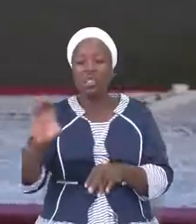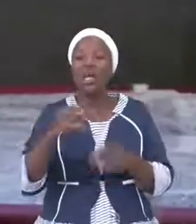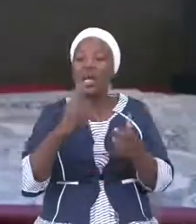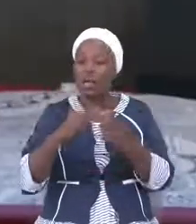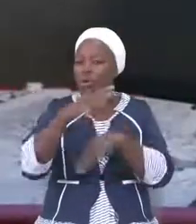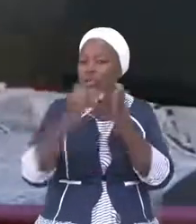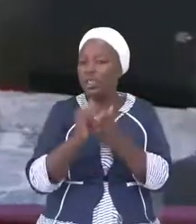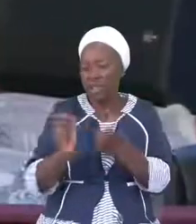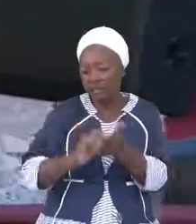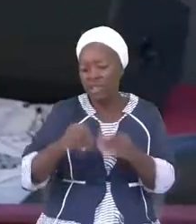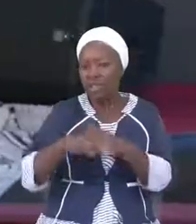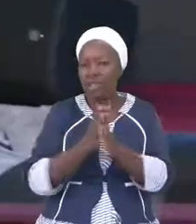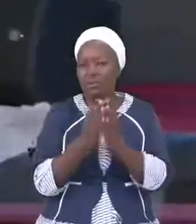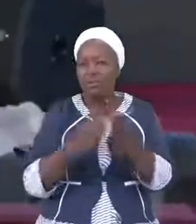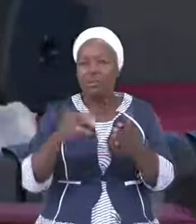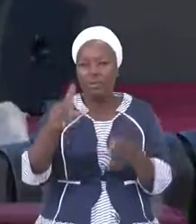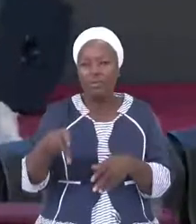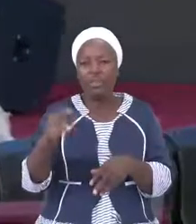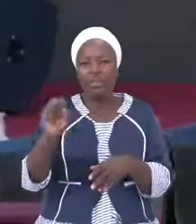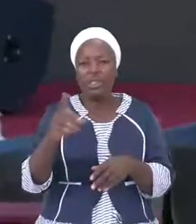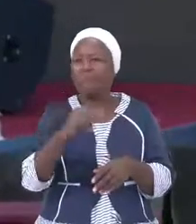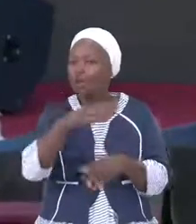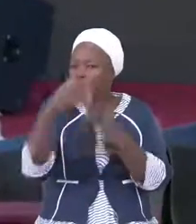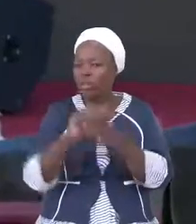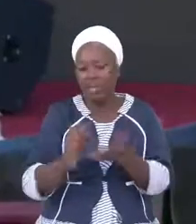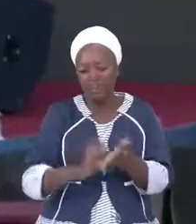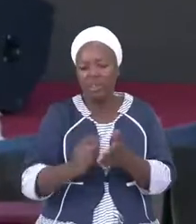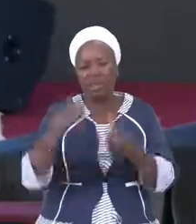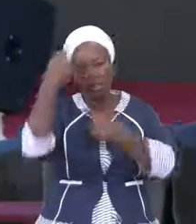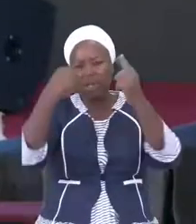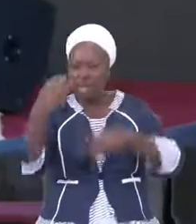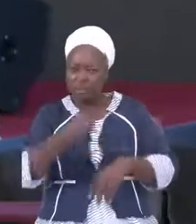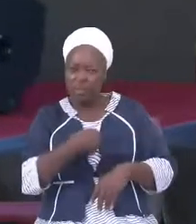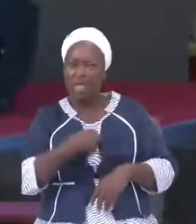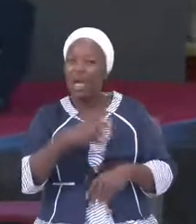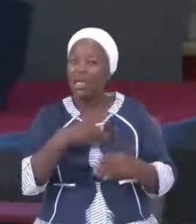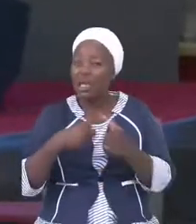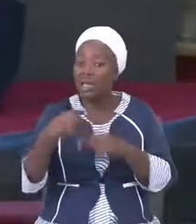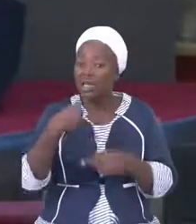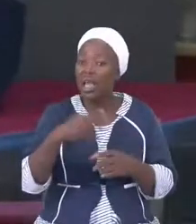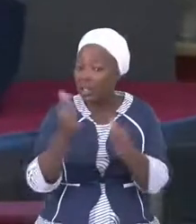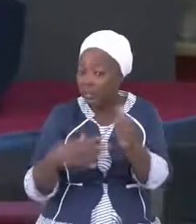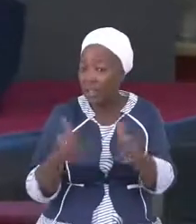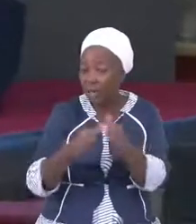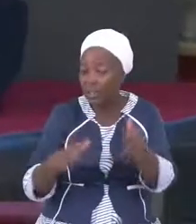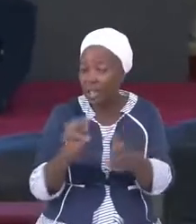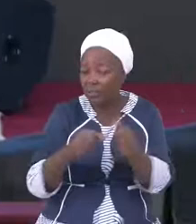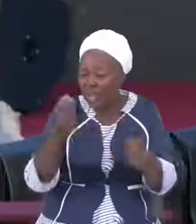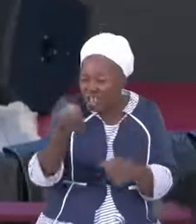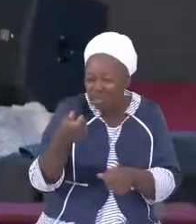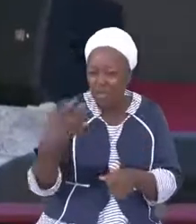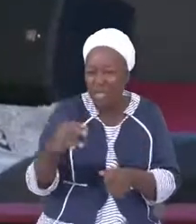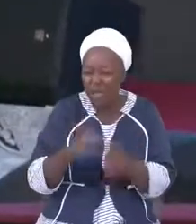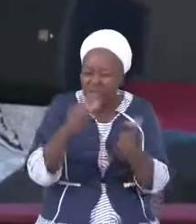de Cantique. Il y a Ecclésias et Cantique. Tout ce qui est écrit dans le livre de sagesse